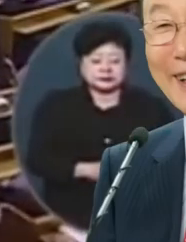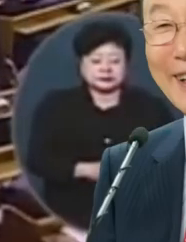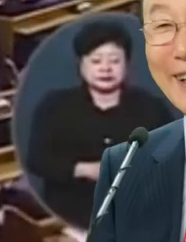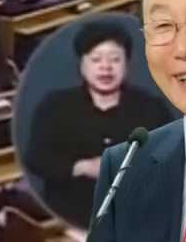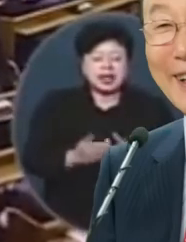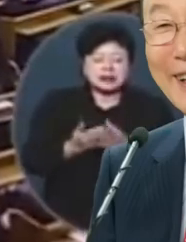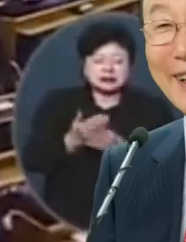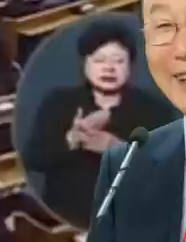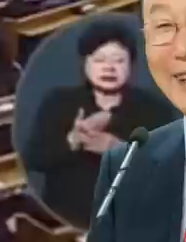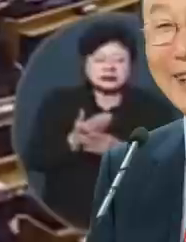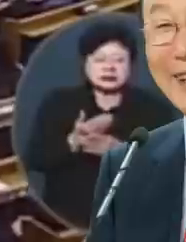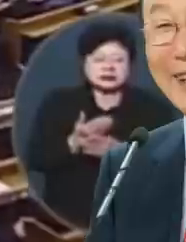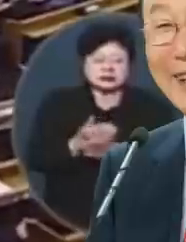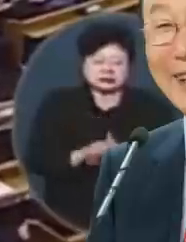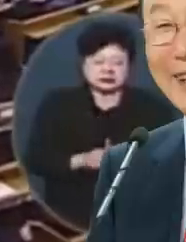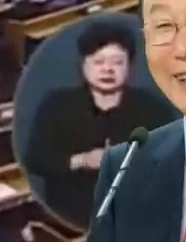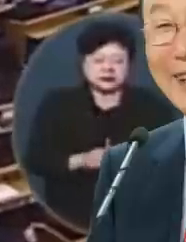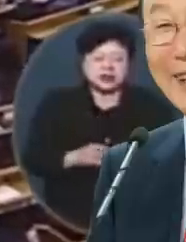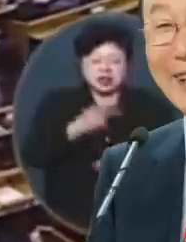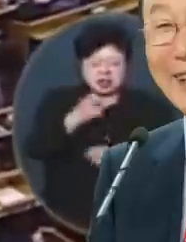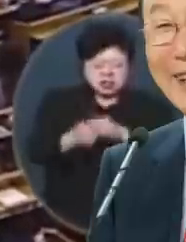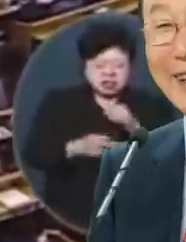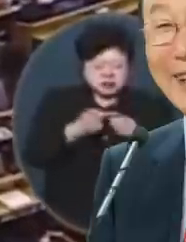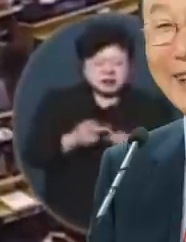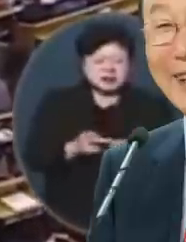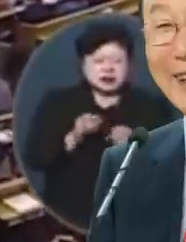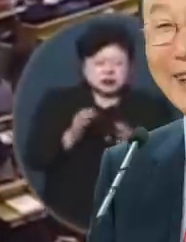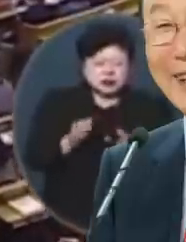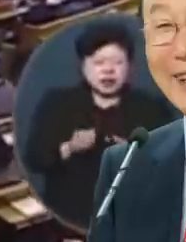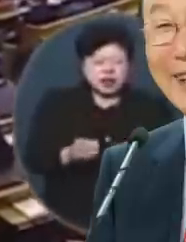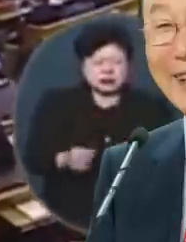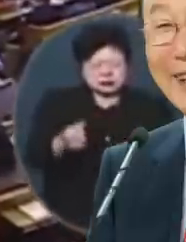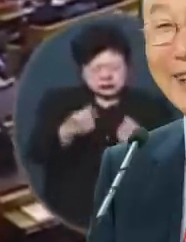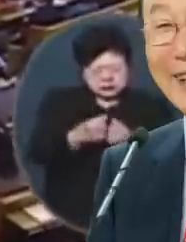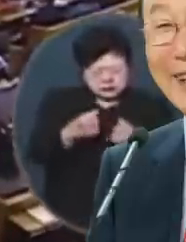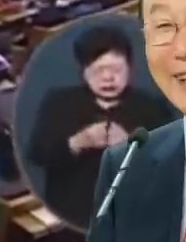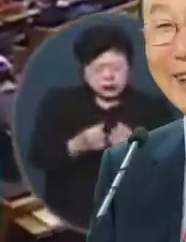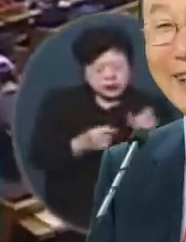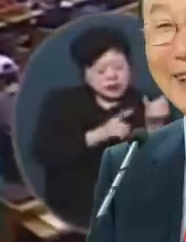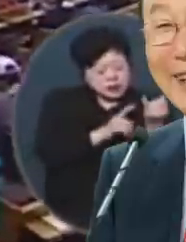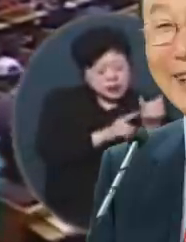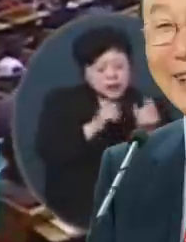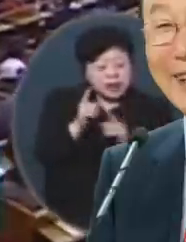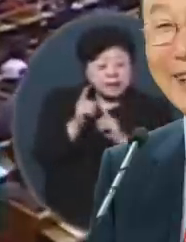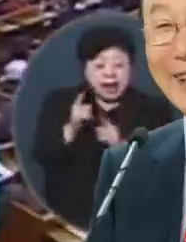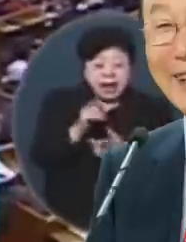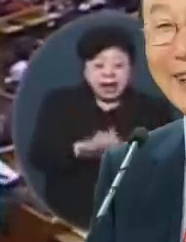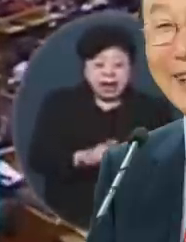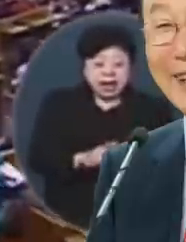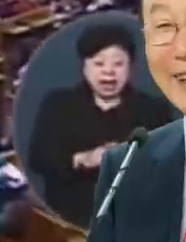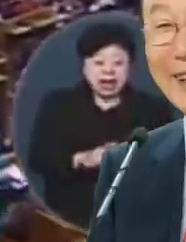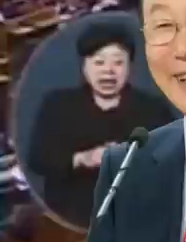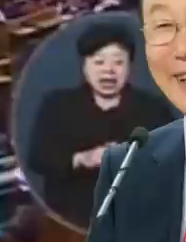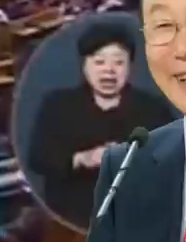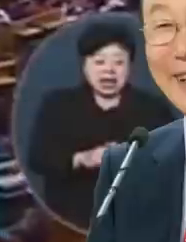들려서 12회 동안 대결에 싸운 여인의 이야기는 참